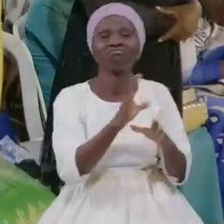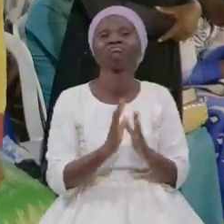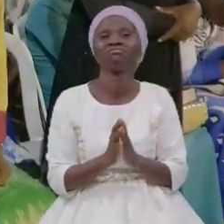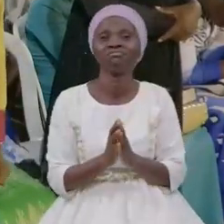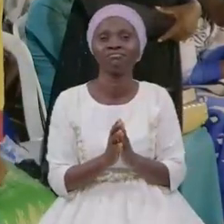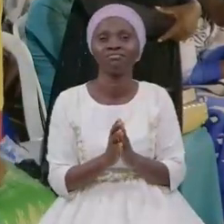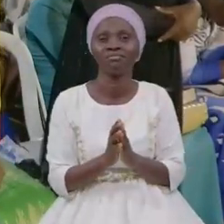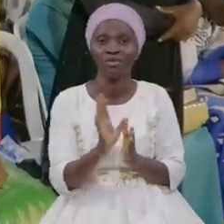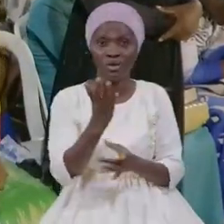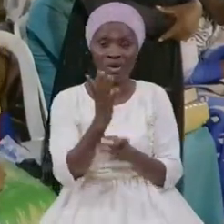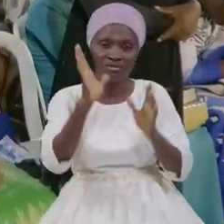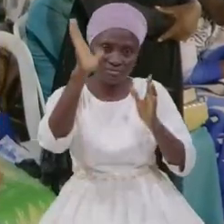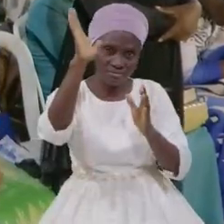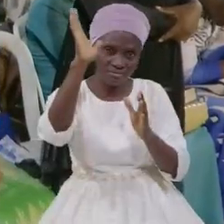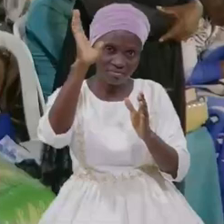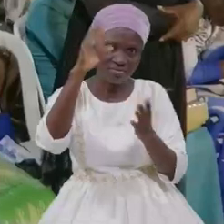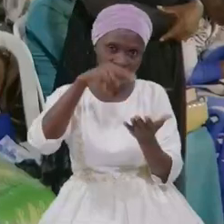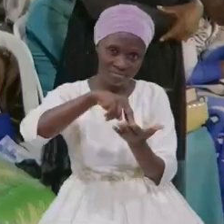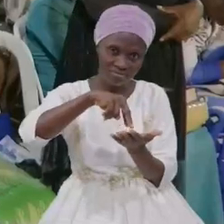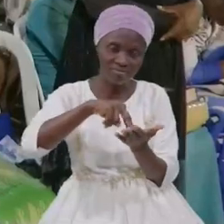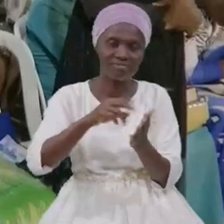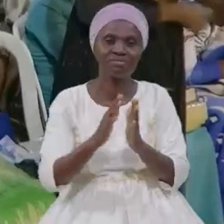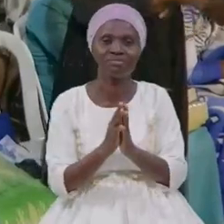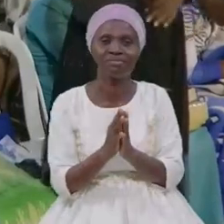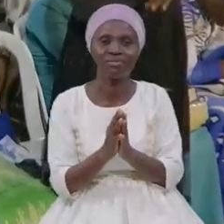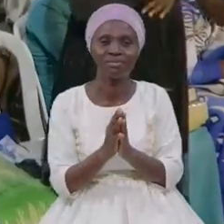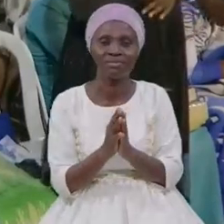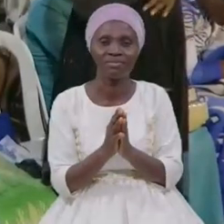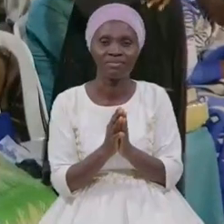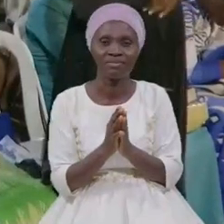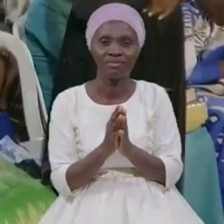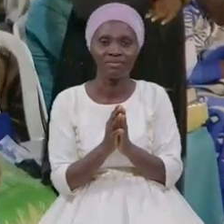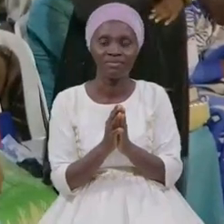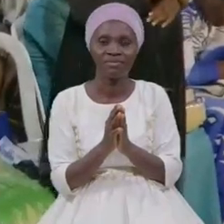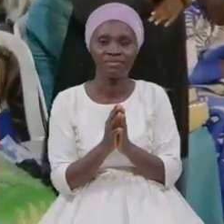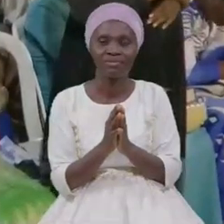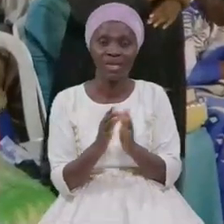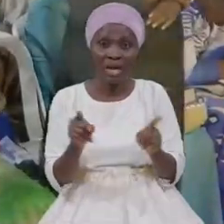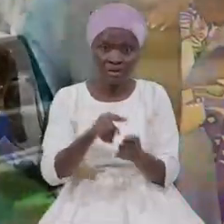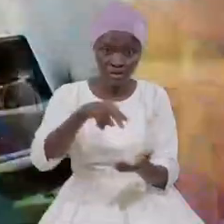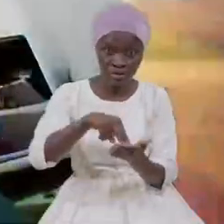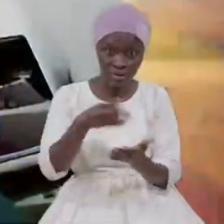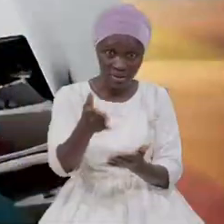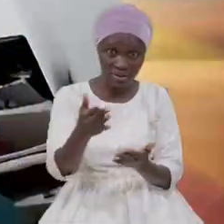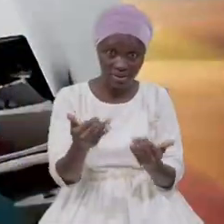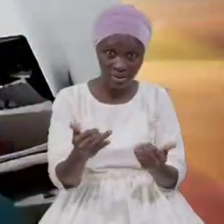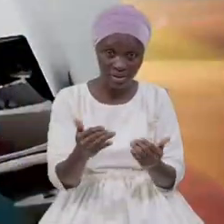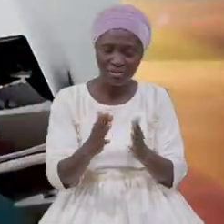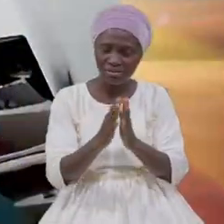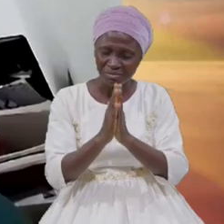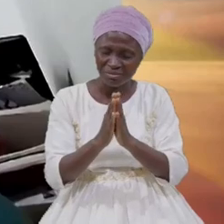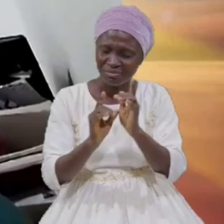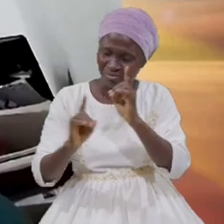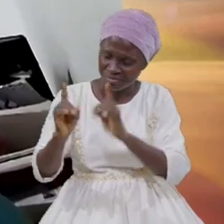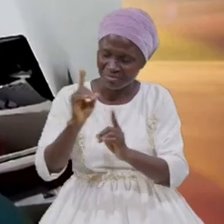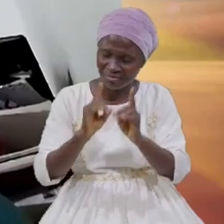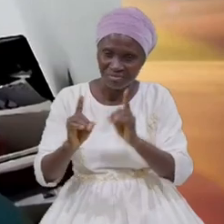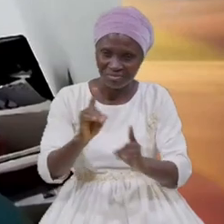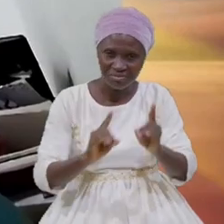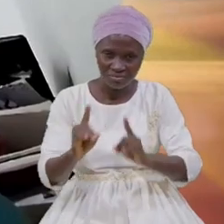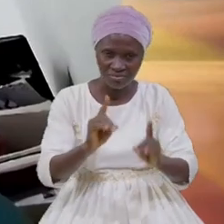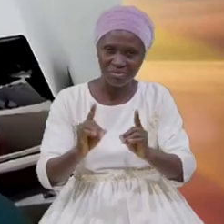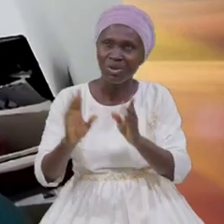lèves ta main, tu te mets debout s'il te plaît. Comme tu te lèves, tu pries. Dis au Seigneur,